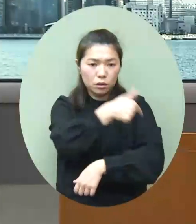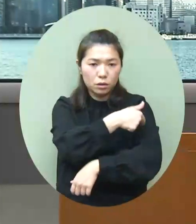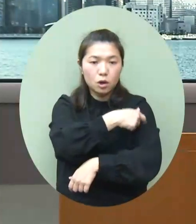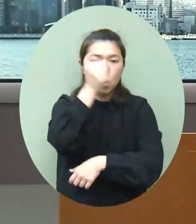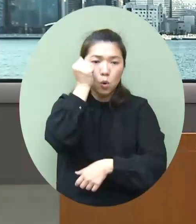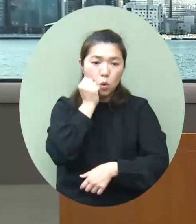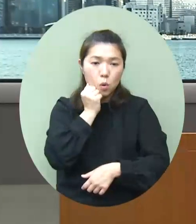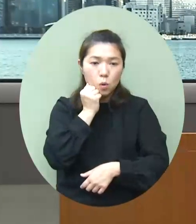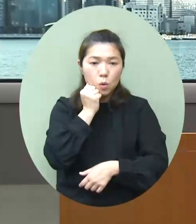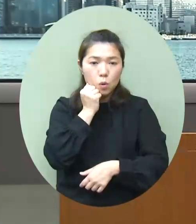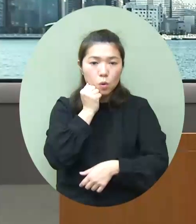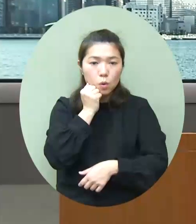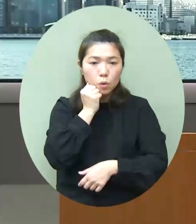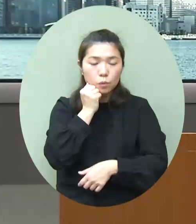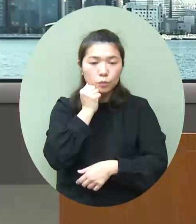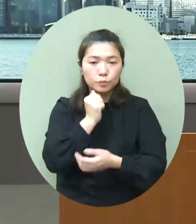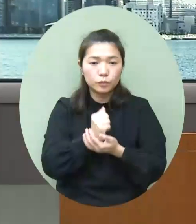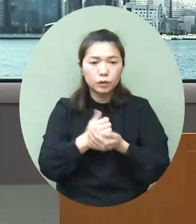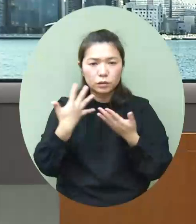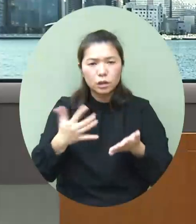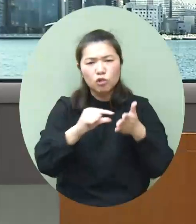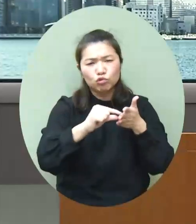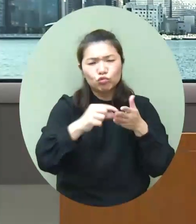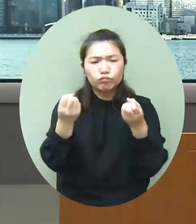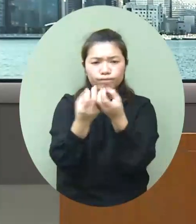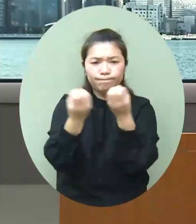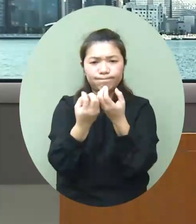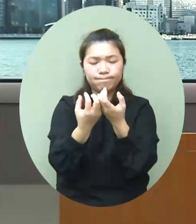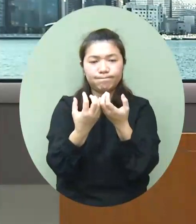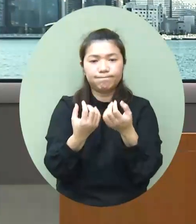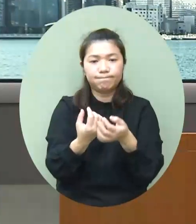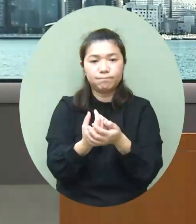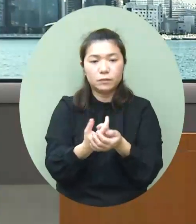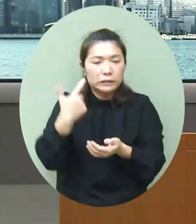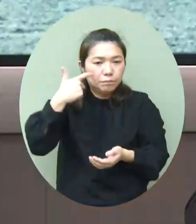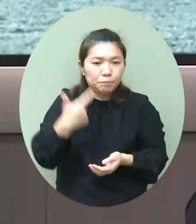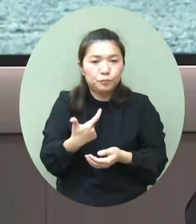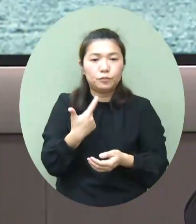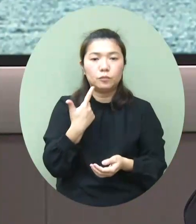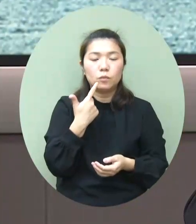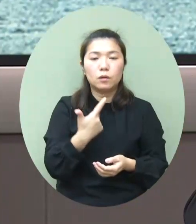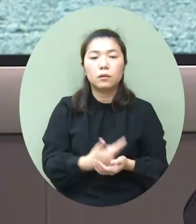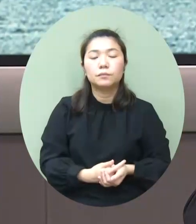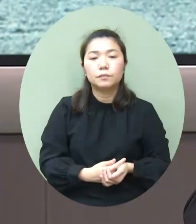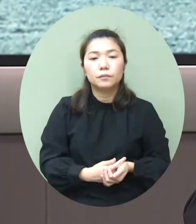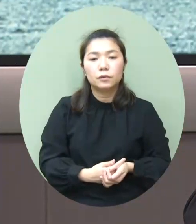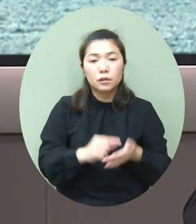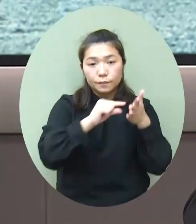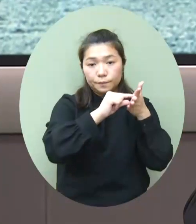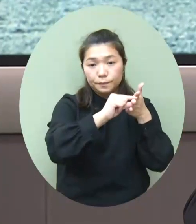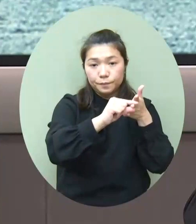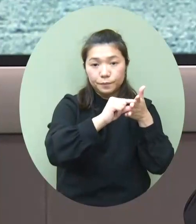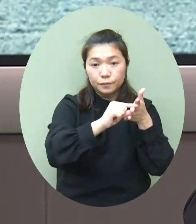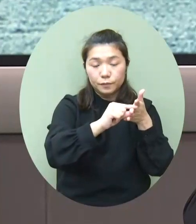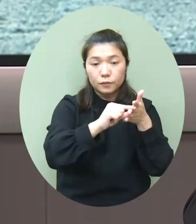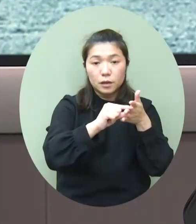关于疫苗长者的注射的计划，因为在院舍爆发的情况极